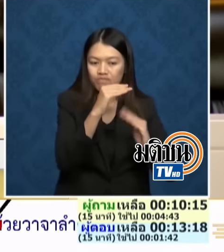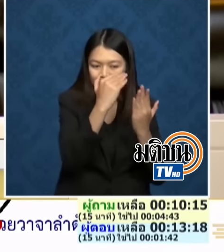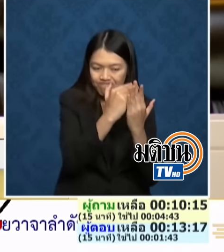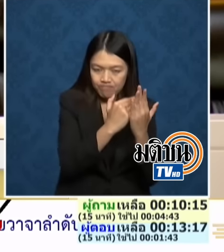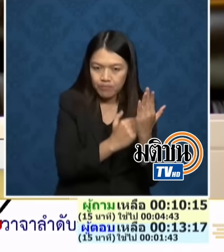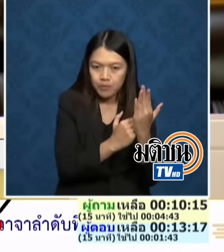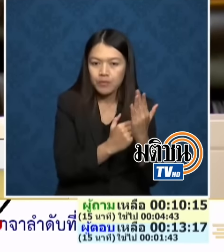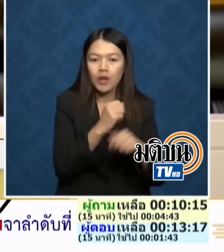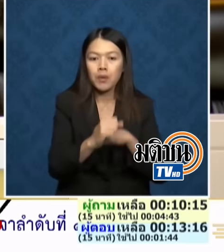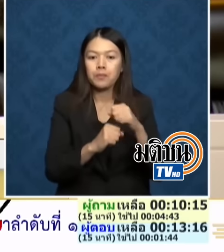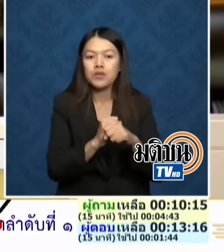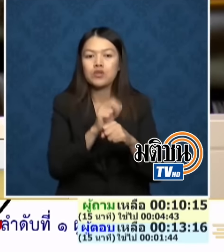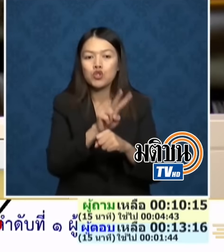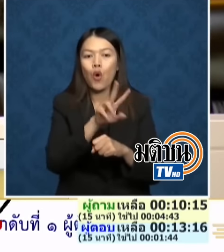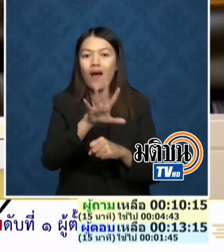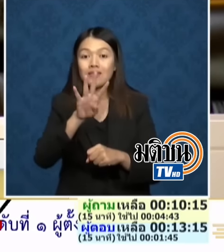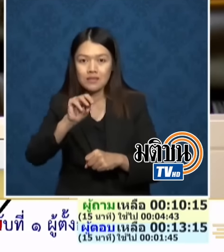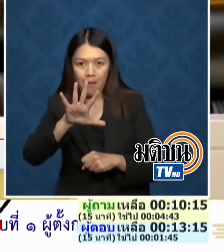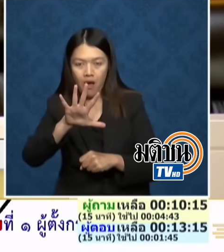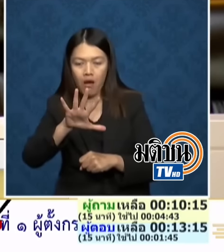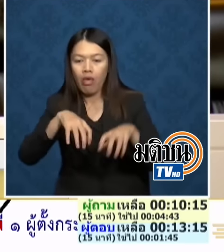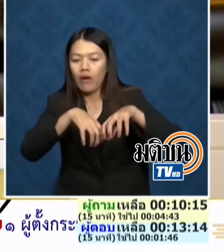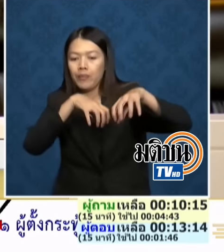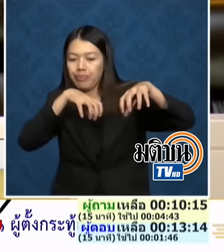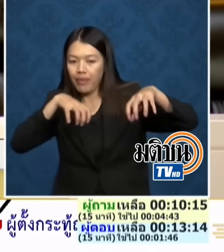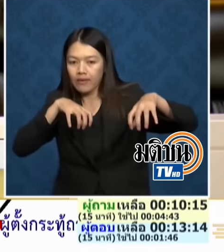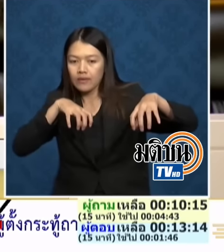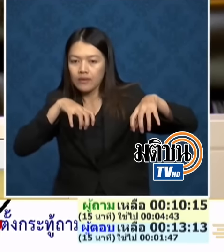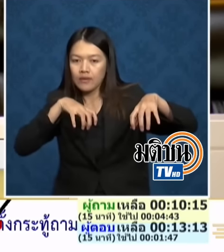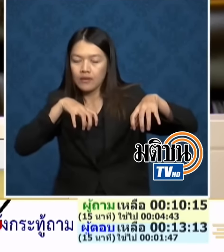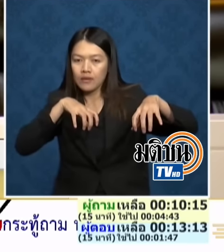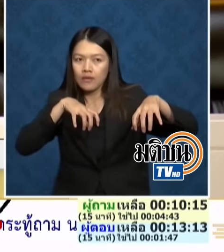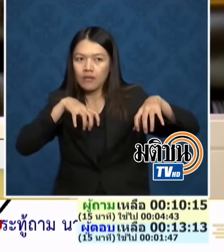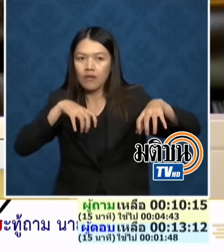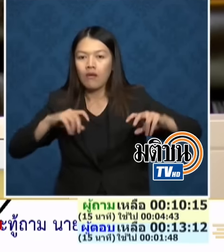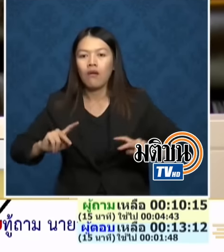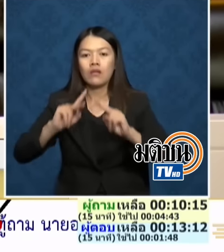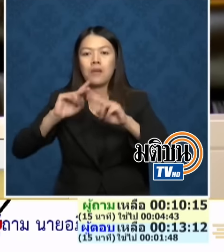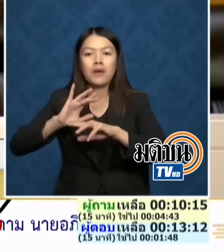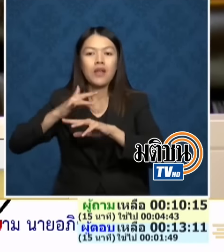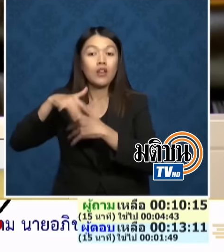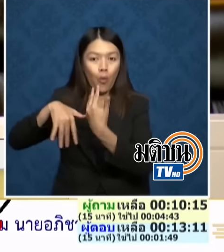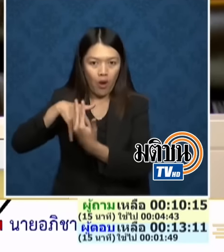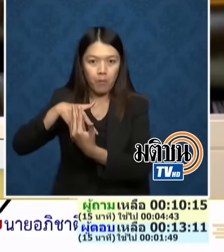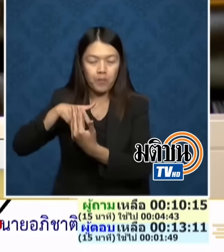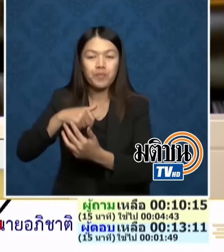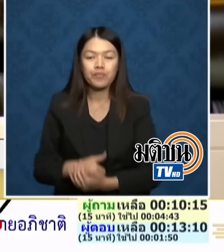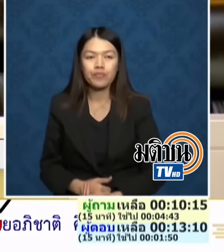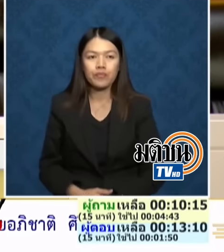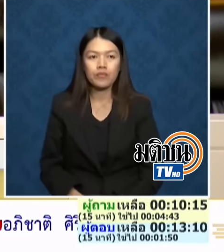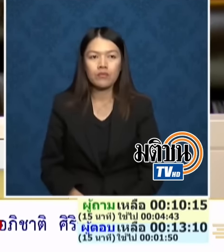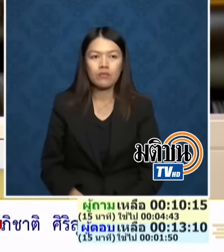แล้วแยกตัวออกไปเป็นกระทรliftกรดพระชาติและส่งแดรอมเงโกรม",B